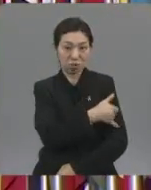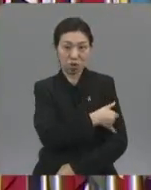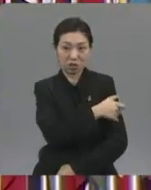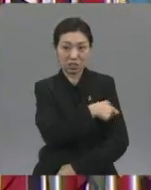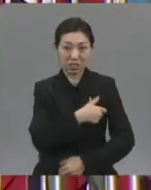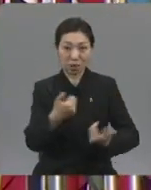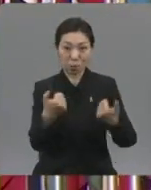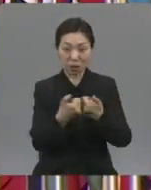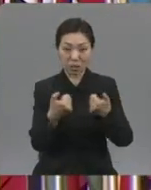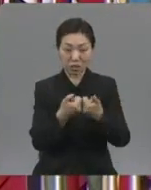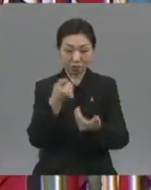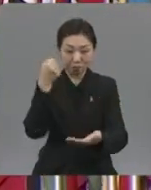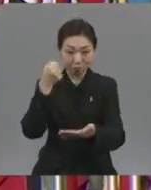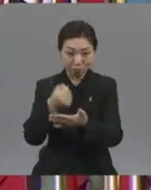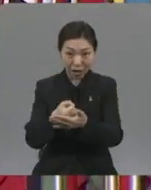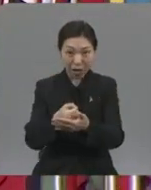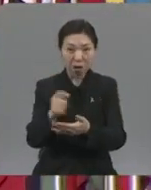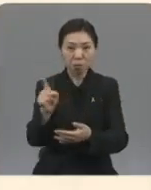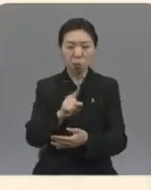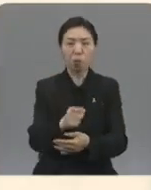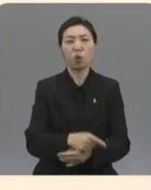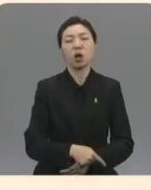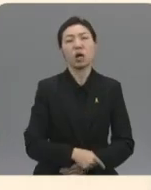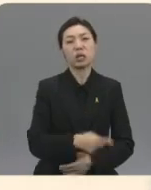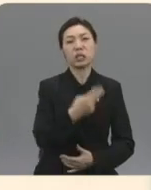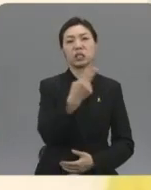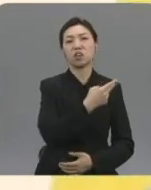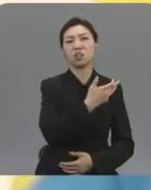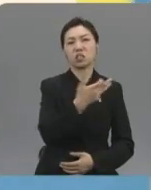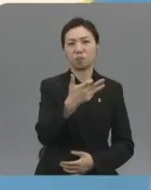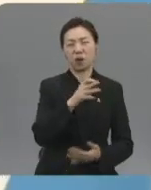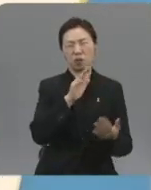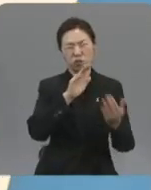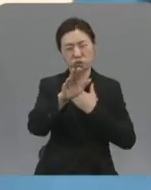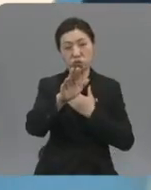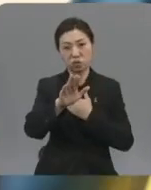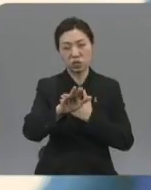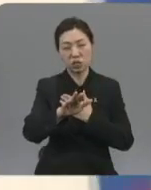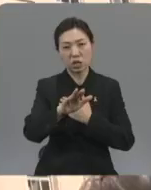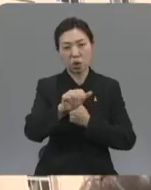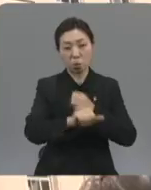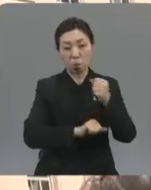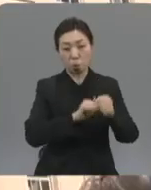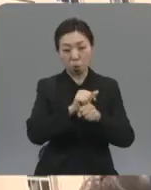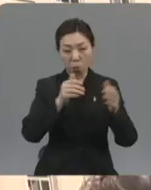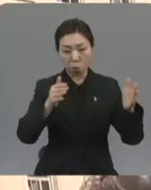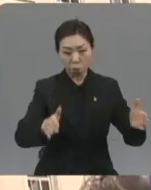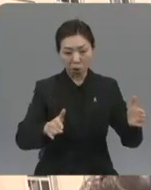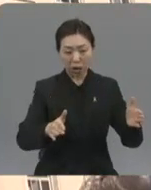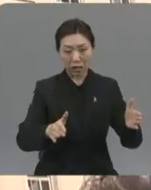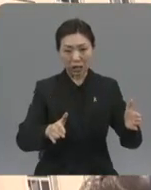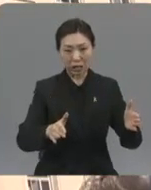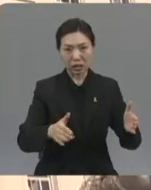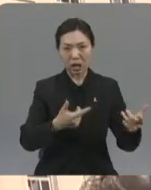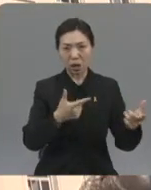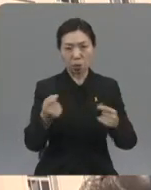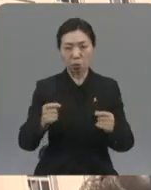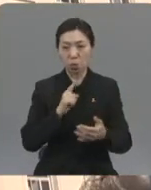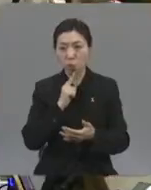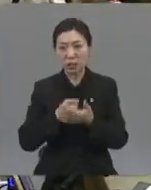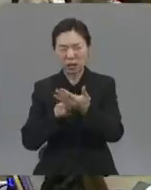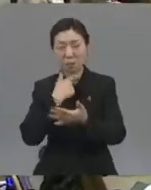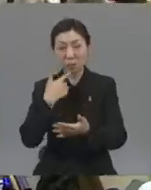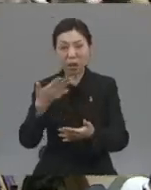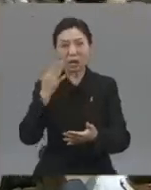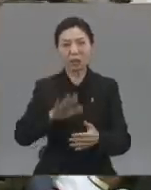hội đồng nhân quyền Thông qua nghị quyết về vấn đề nhân quyền miền Bắc lần này Đây là bằng chứng cho thấy cộng đồng quốc tế đang chia sẻ những mối lo ngại về tình hình